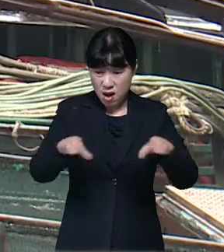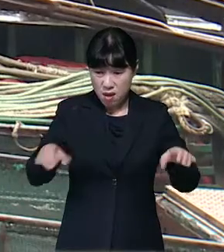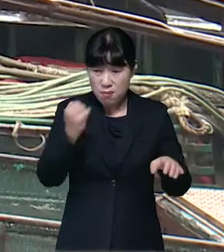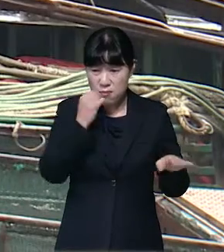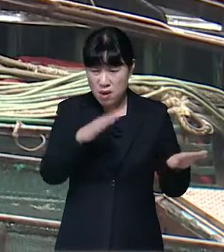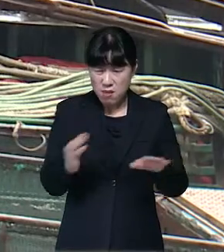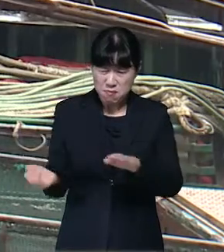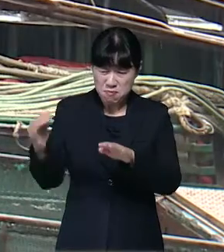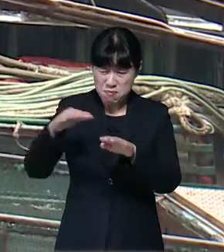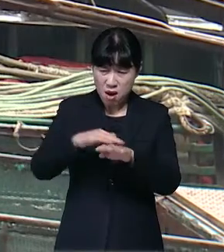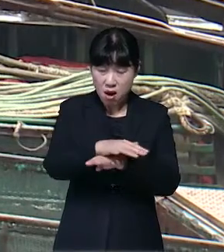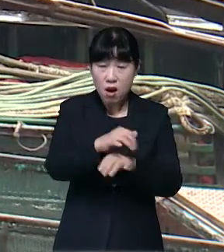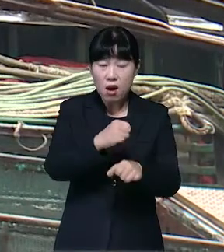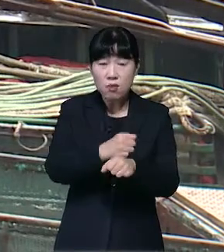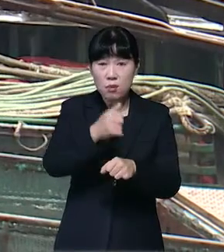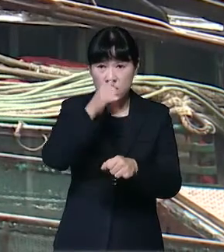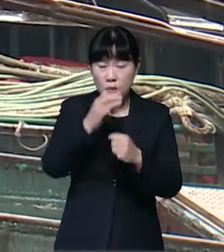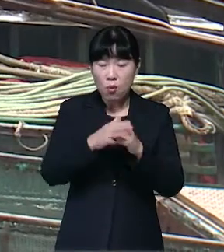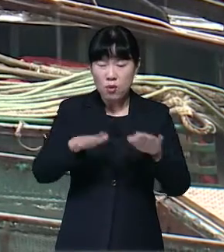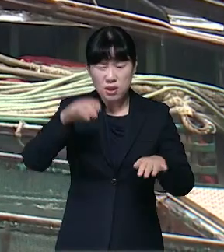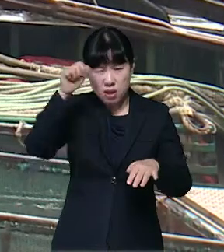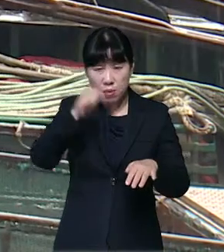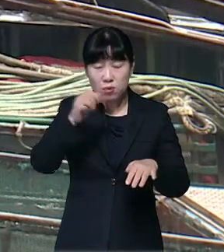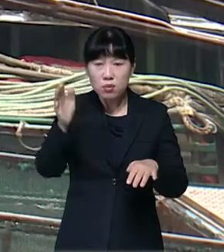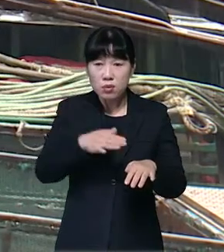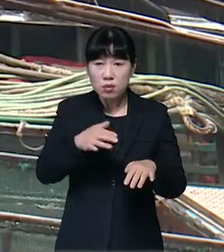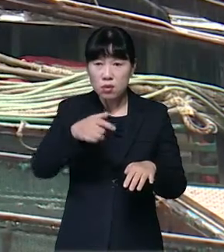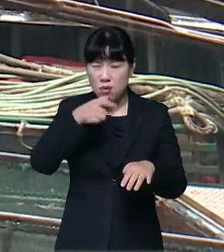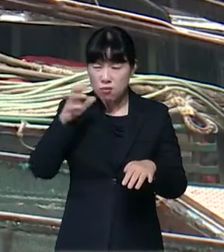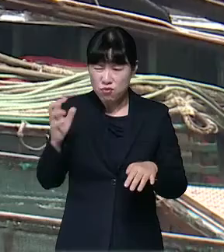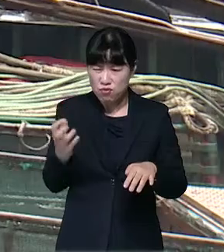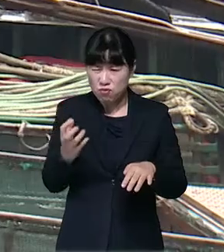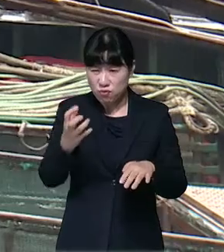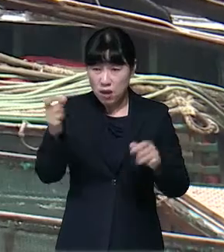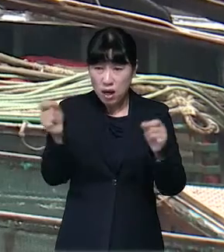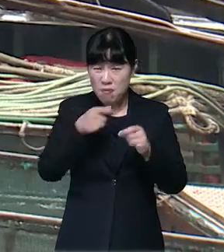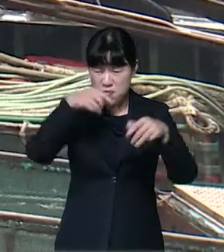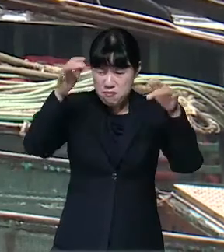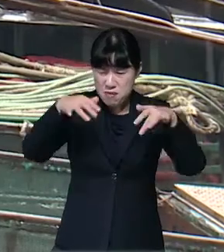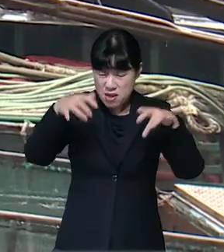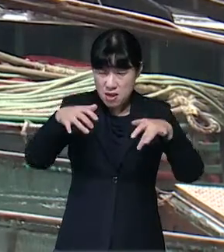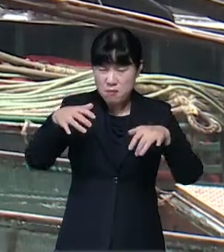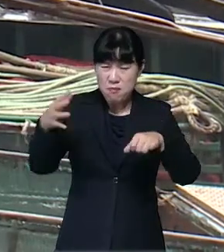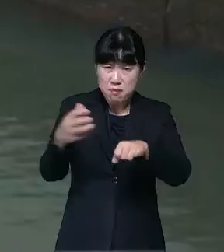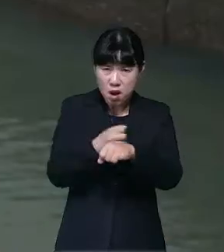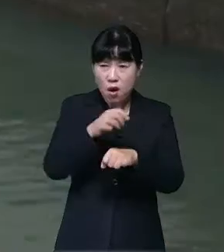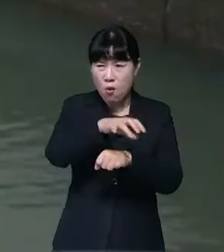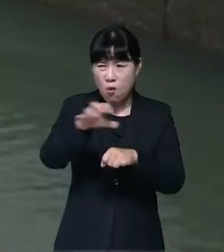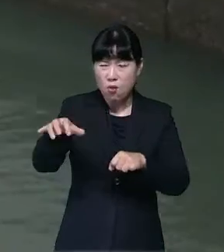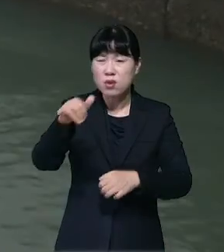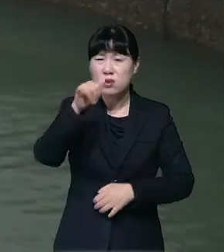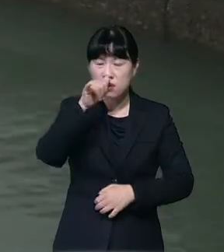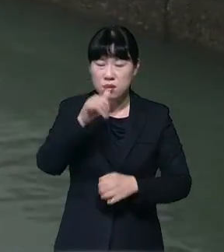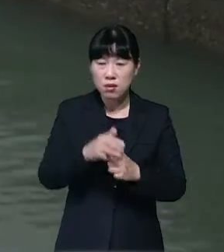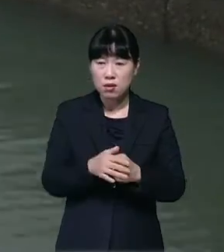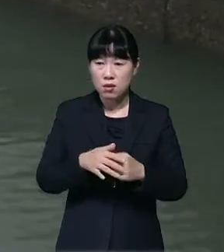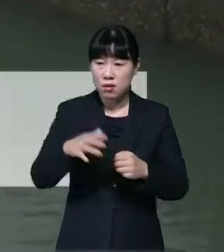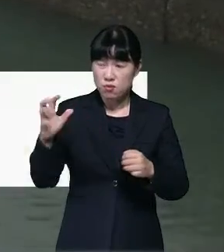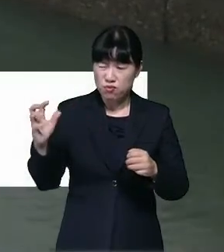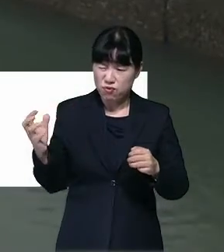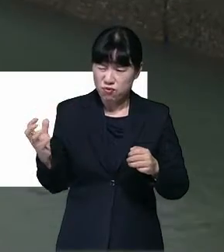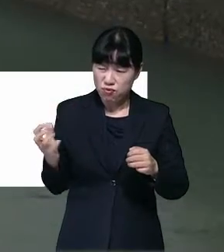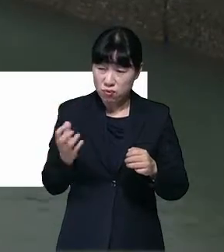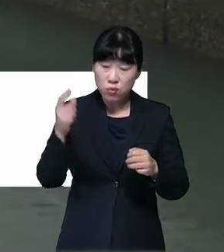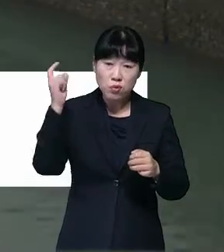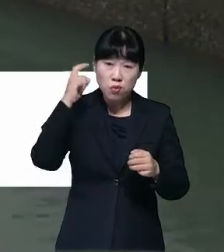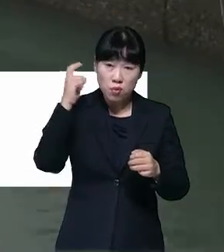전남은 오늘 새벽부터 태풍의 직접 영향권에 접어들었고 일부 지역에서는 강한 비바람이 내리치기도 했습니다. 태풍이